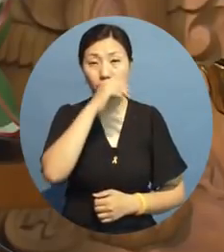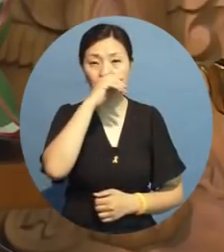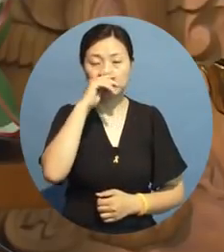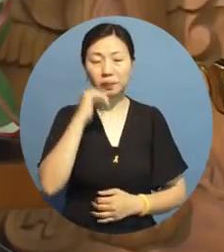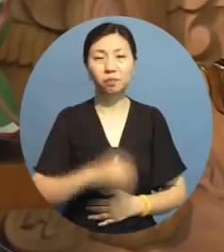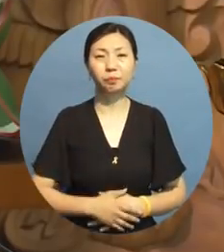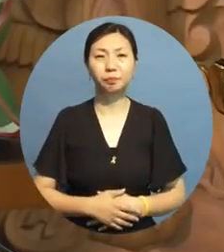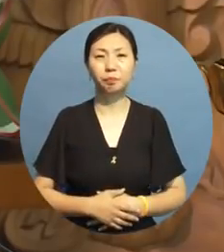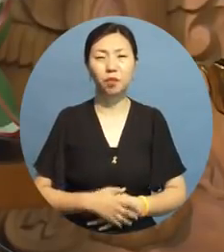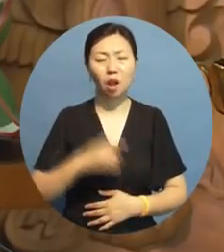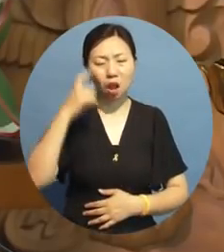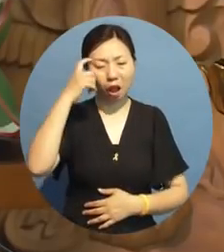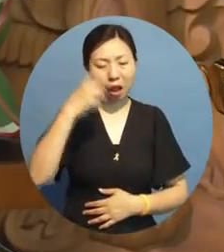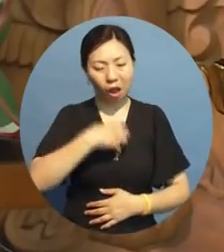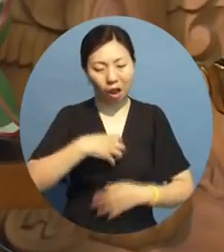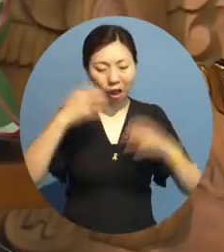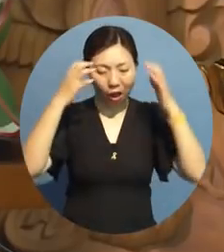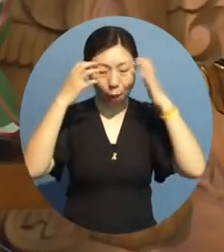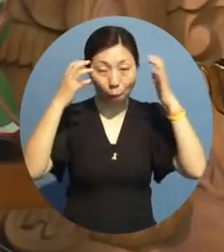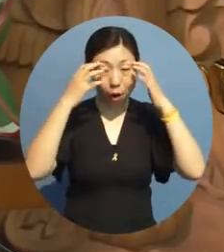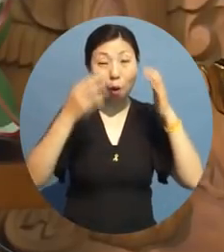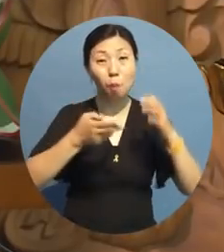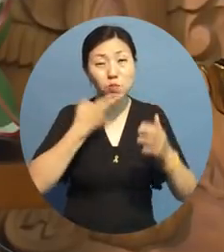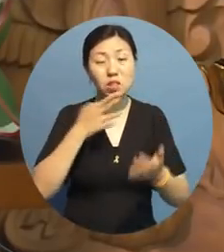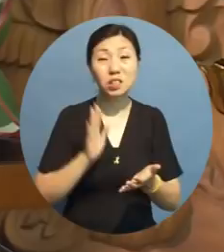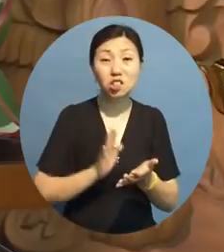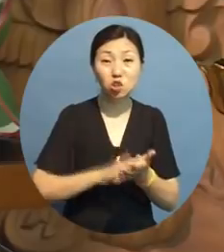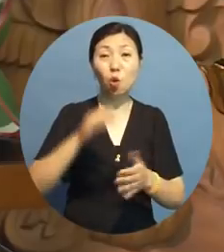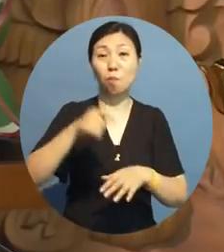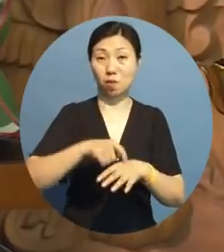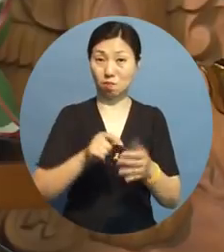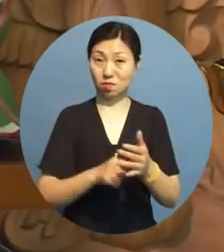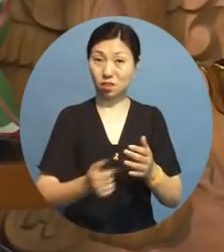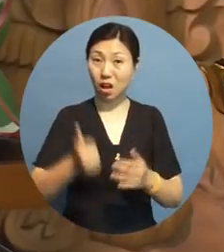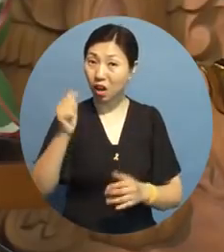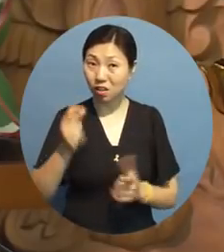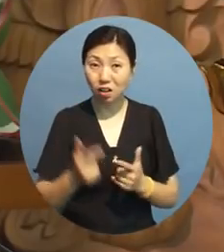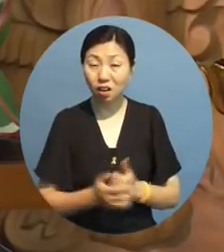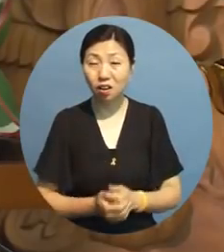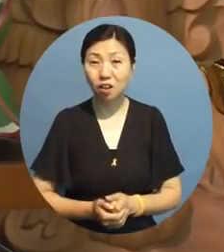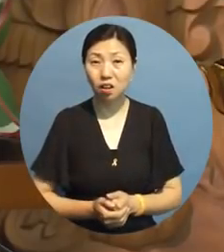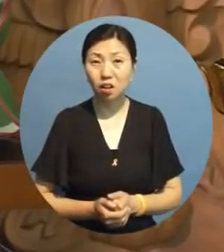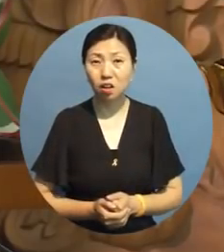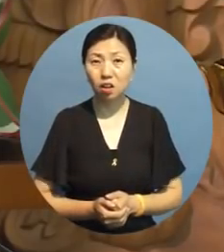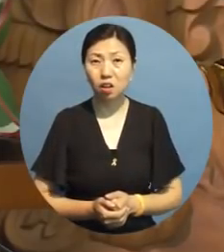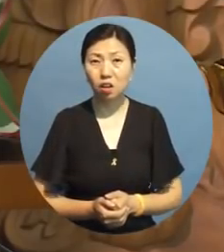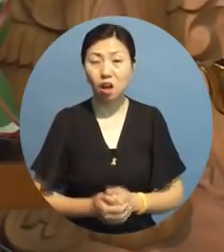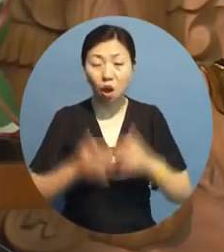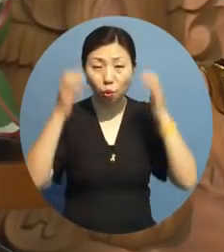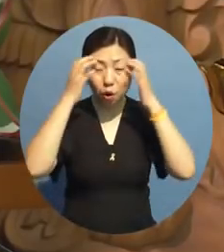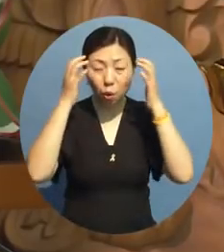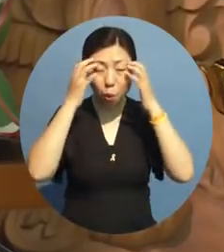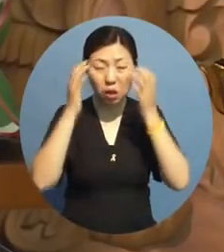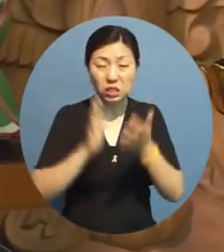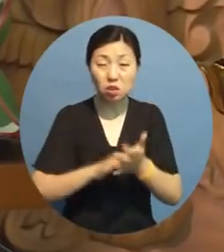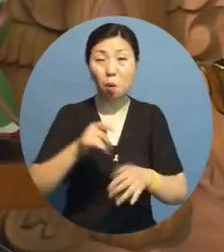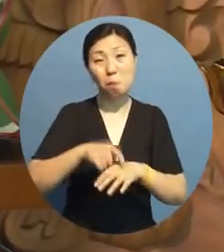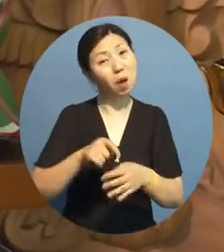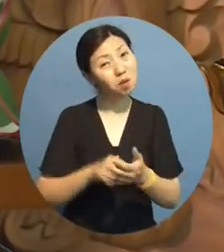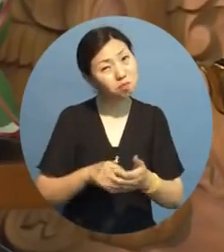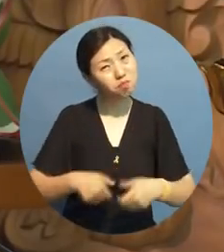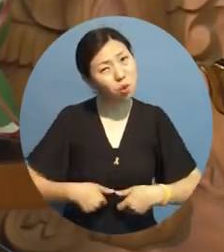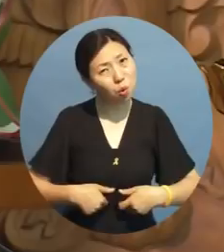그럼 안 괴로운 게 열정이 더 낫지 않나? 괴로워야 열정이 더 낫나? 그러니까, 내가